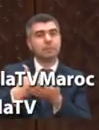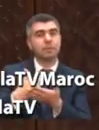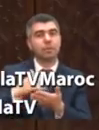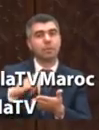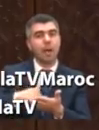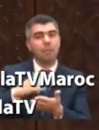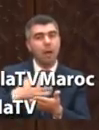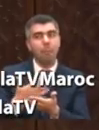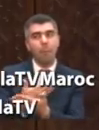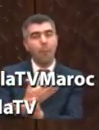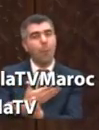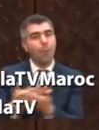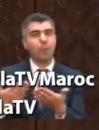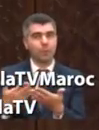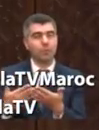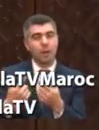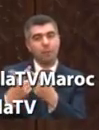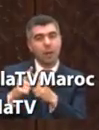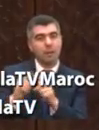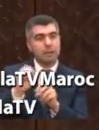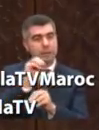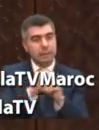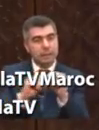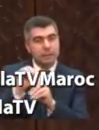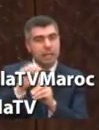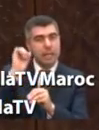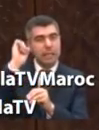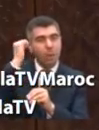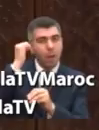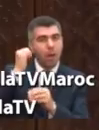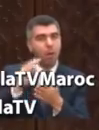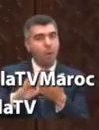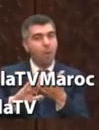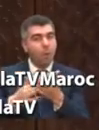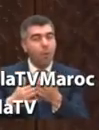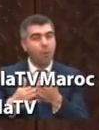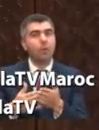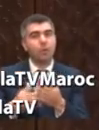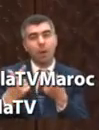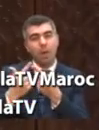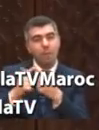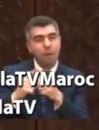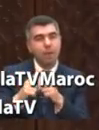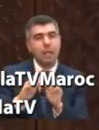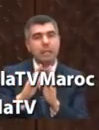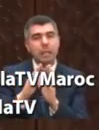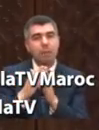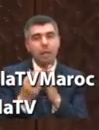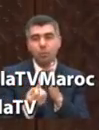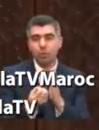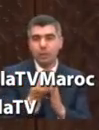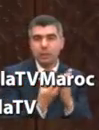أولا هو تأهيل قطاع التكوين المهني وإعادة هيكلة شعابه تماشيا مع متطلبات